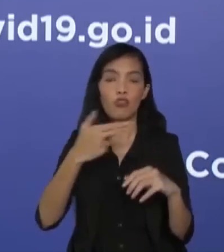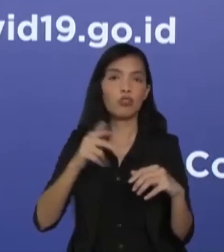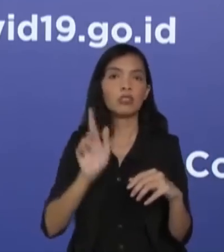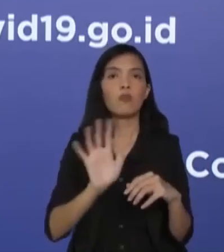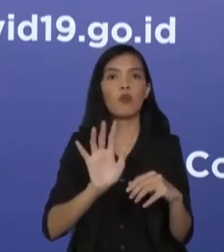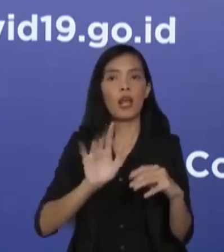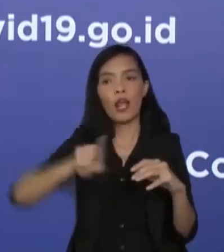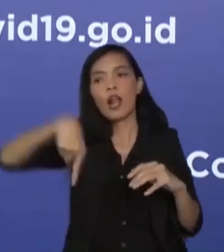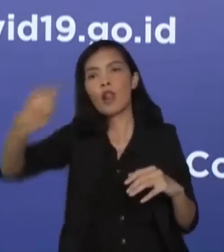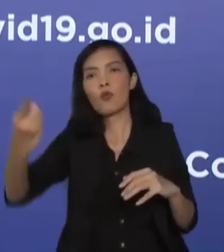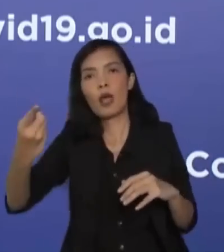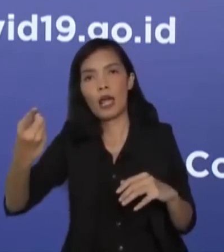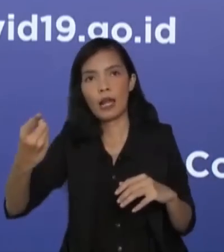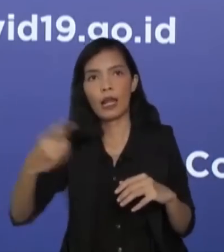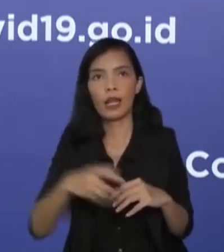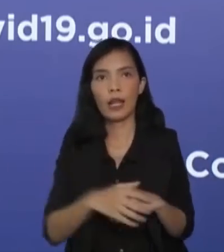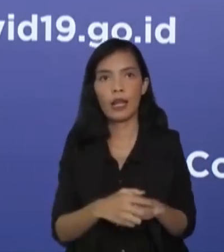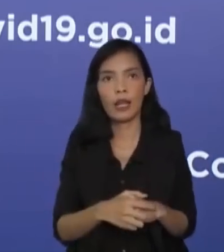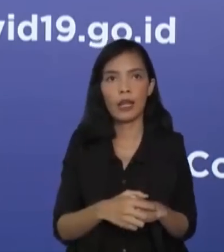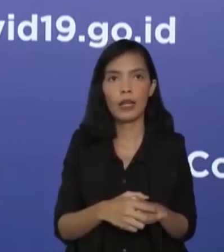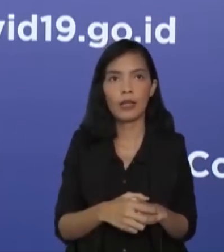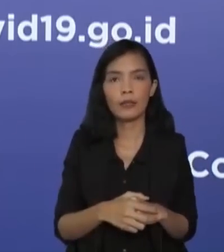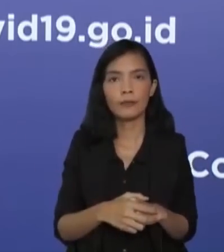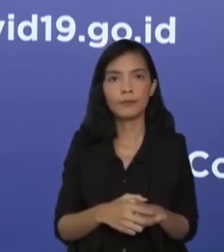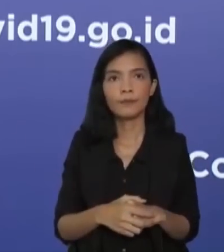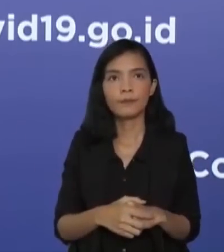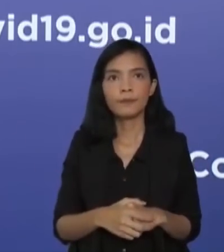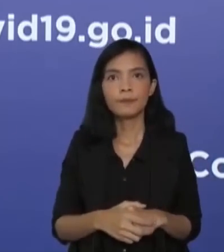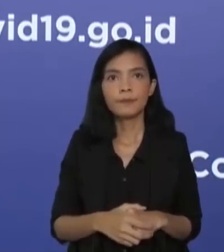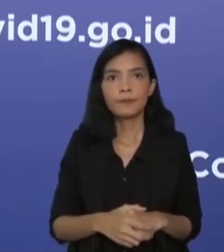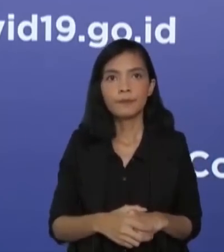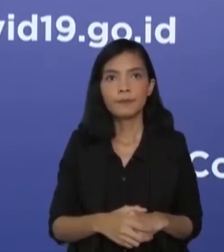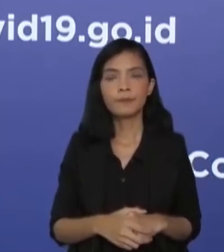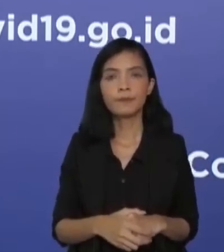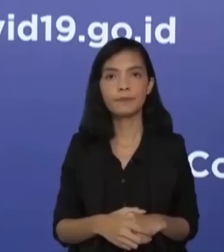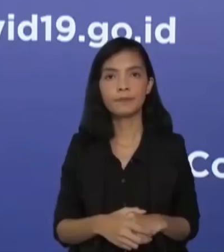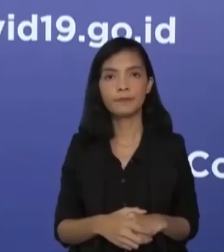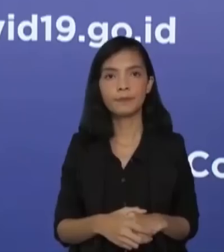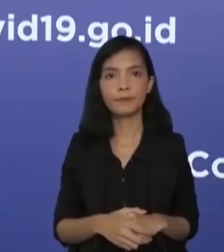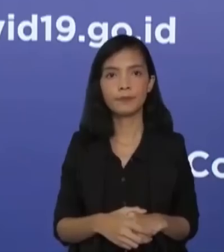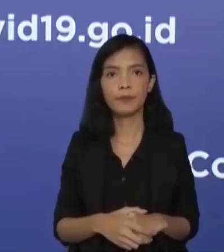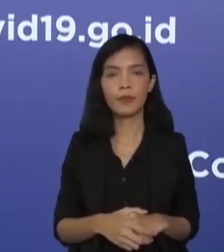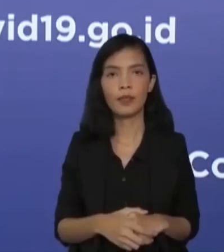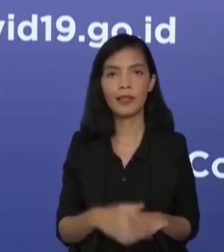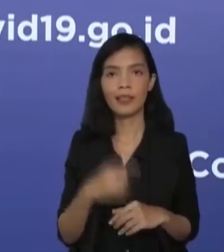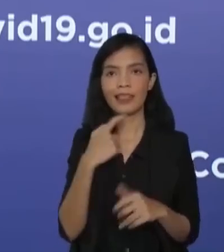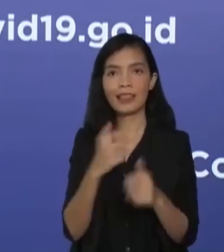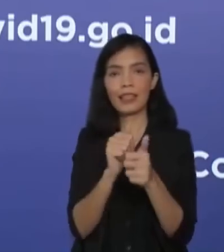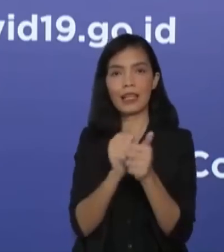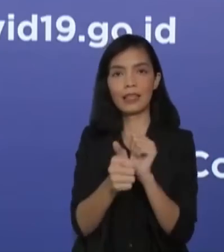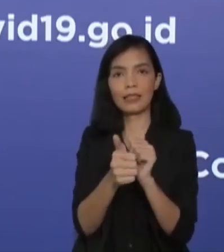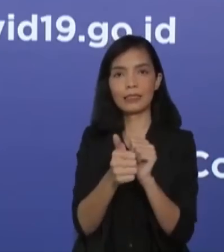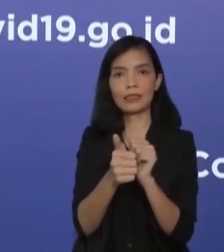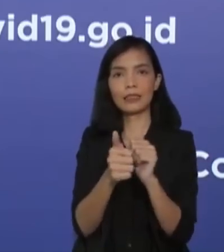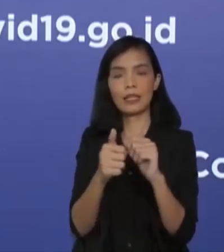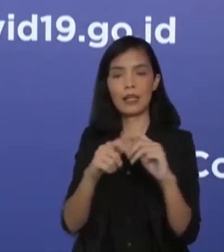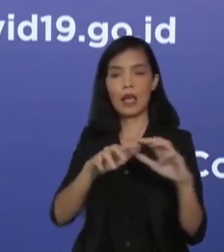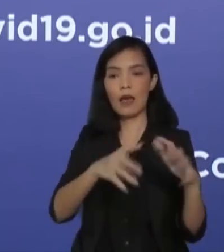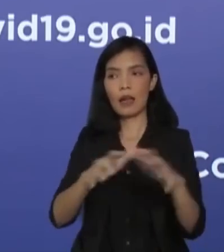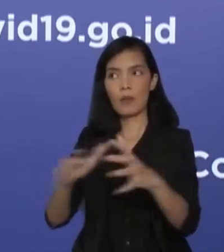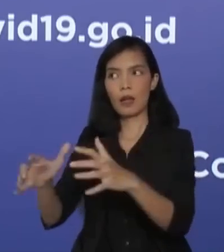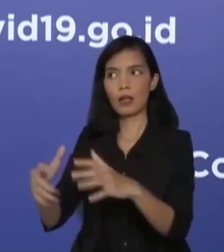dari negara-negara yang menghasilkan test kit tersebut. Nah, itulah perkembangan mengenai test kit, jadi